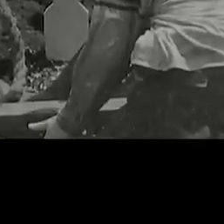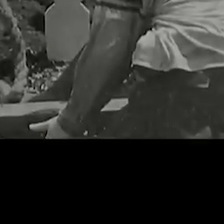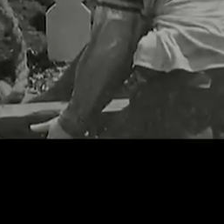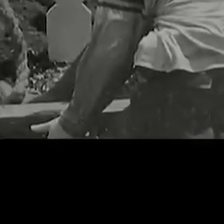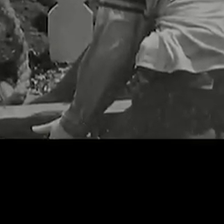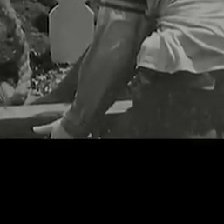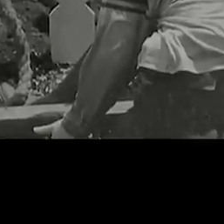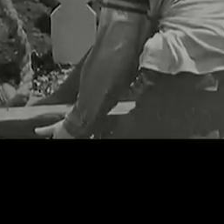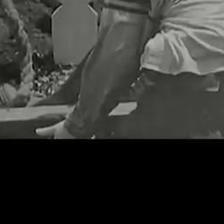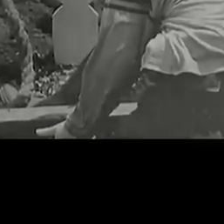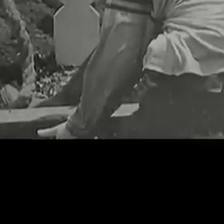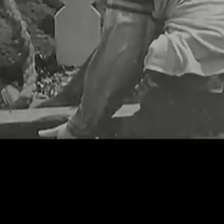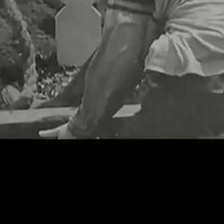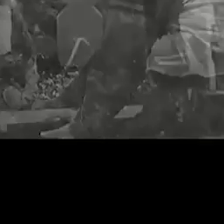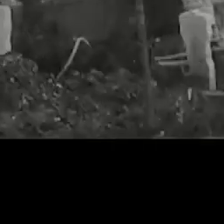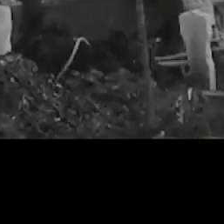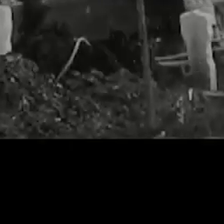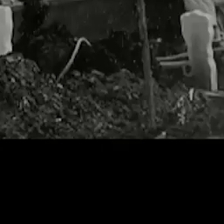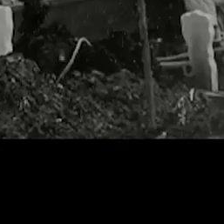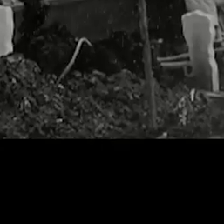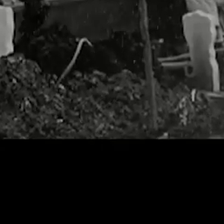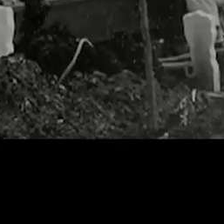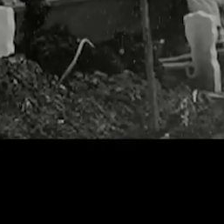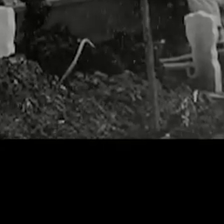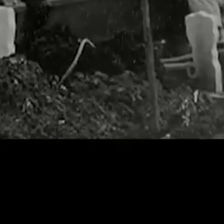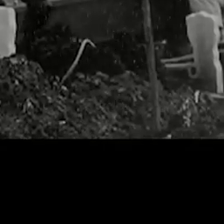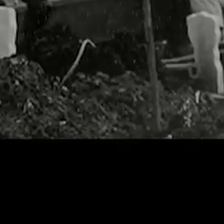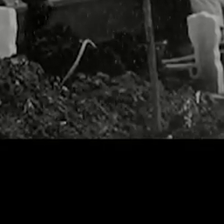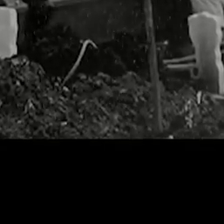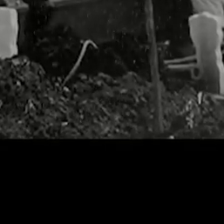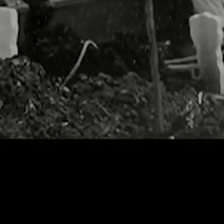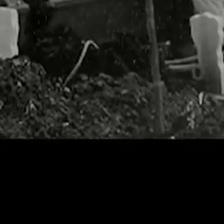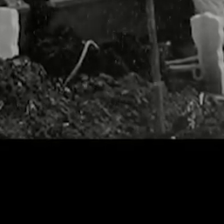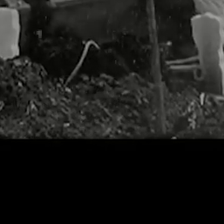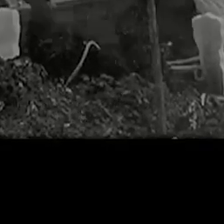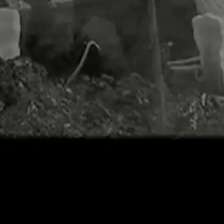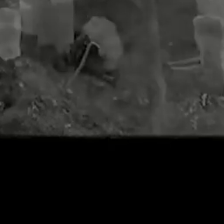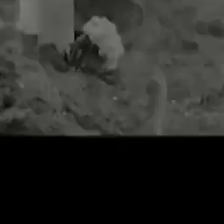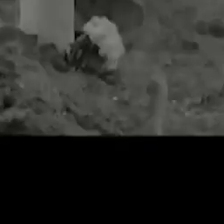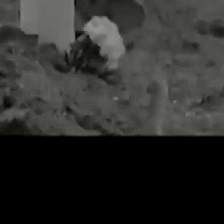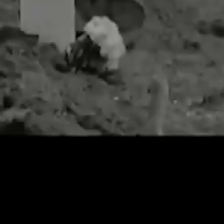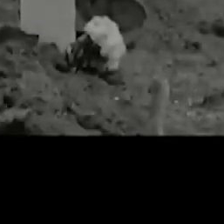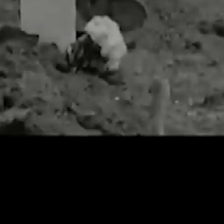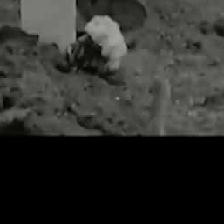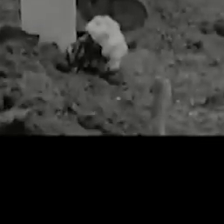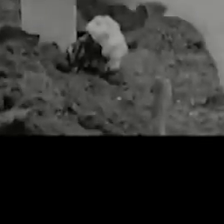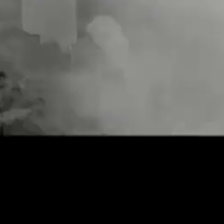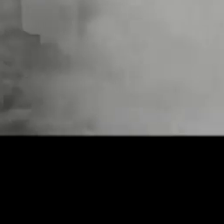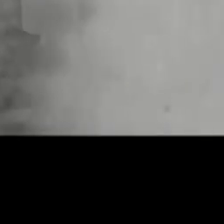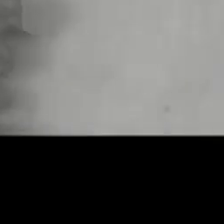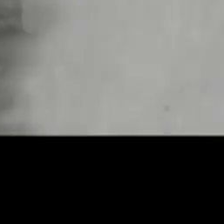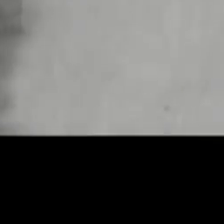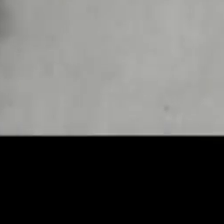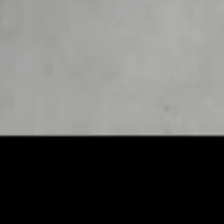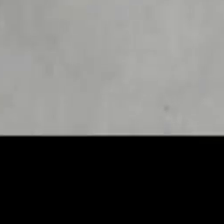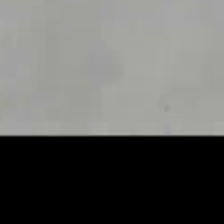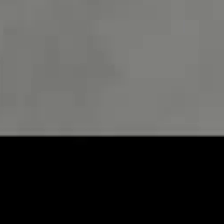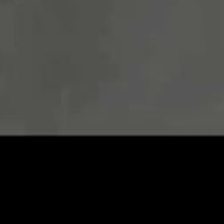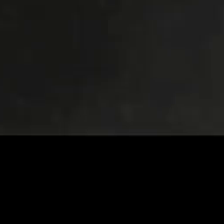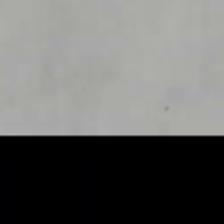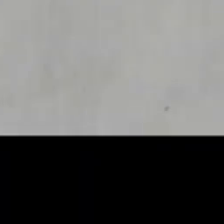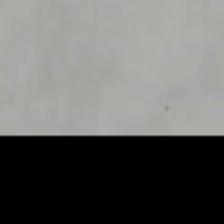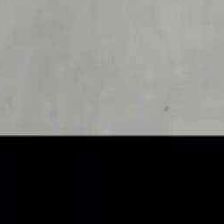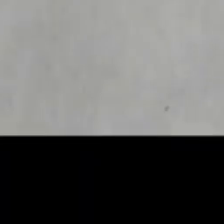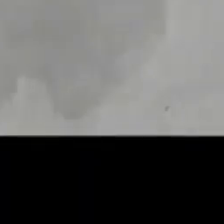kematian. Pandemi akan pergi seperti kabut yang hilang